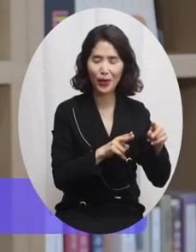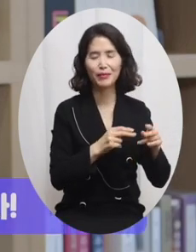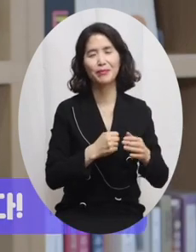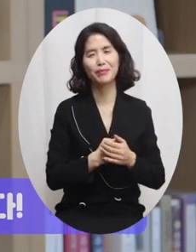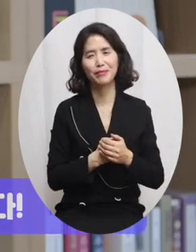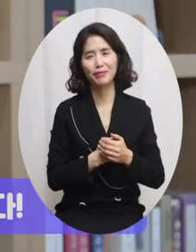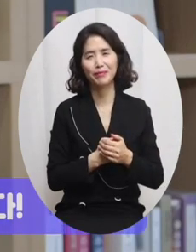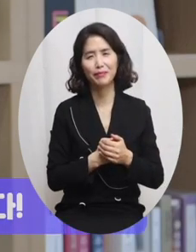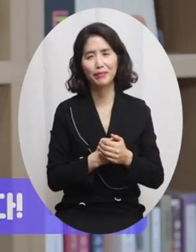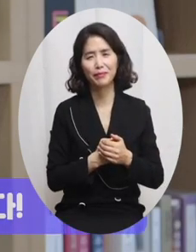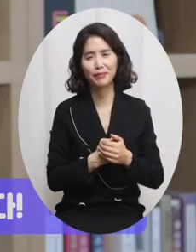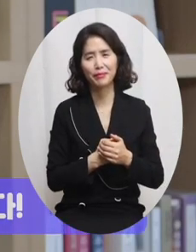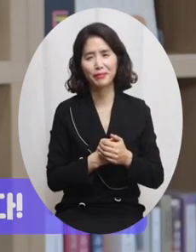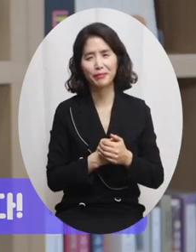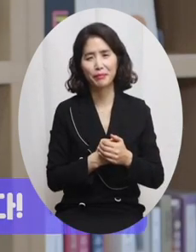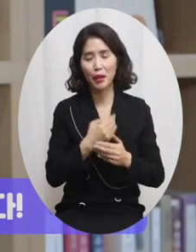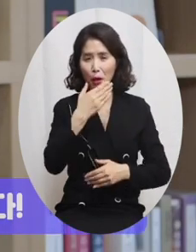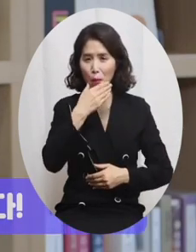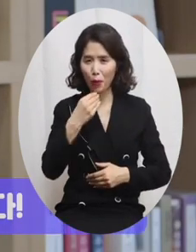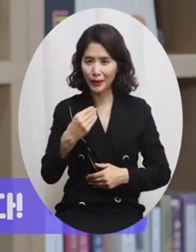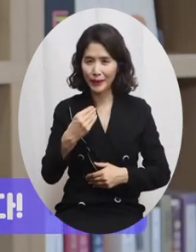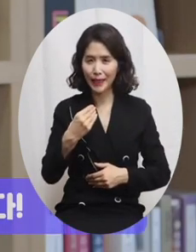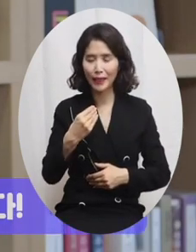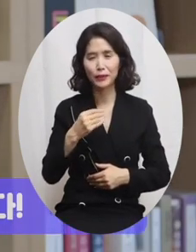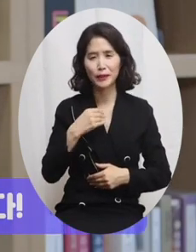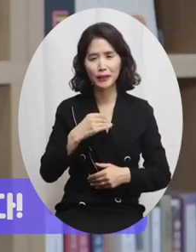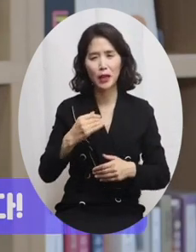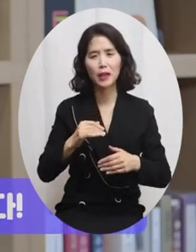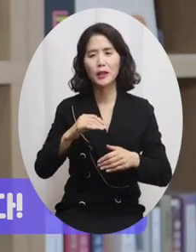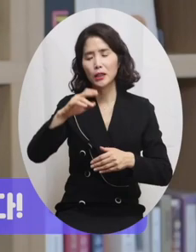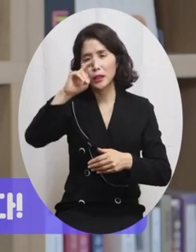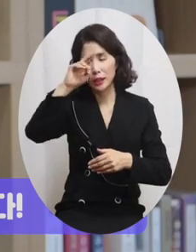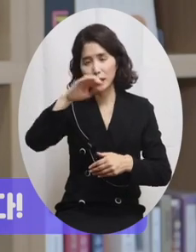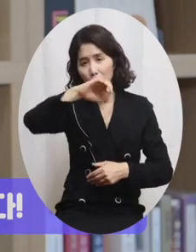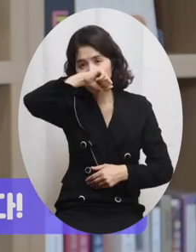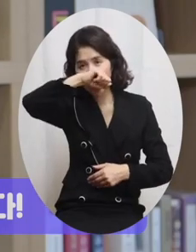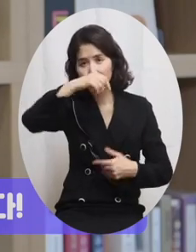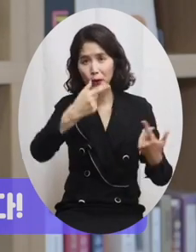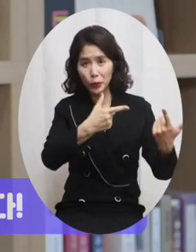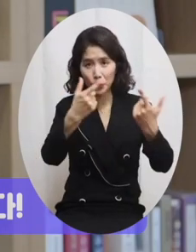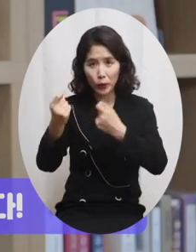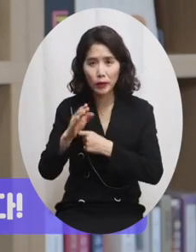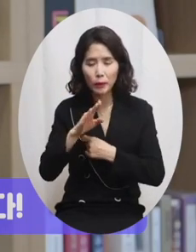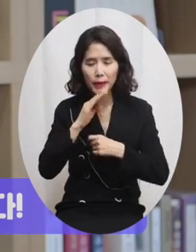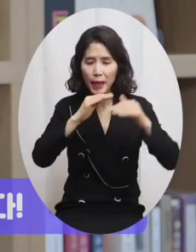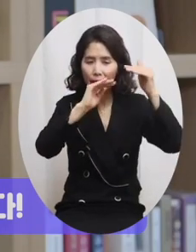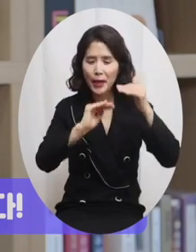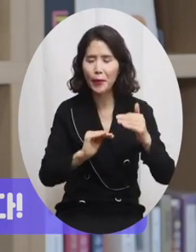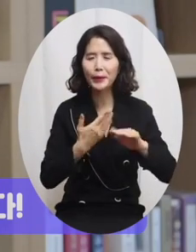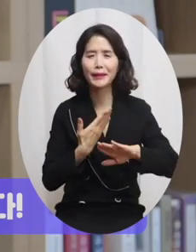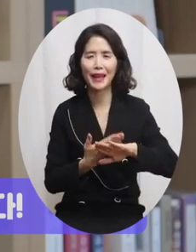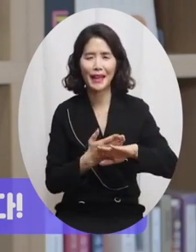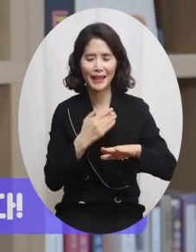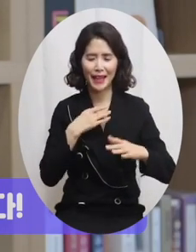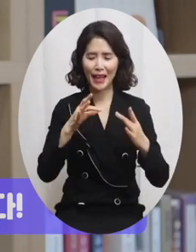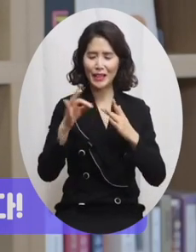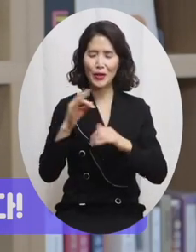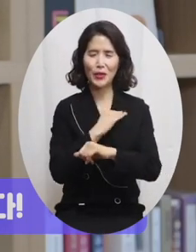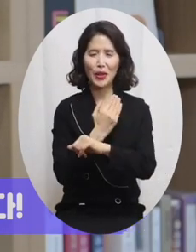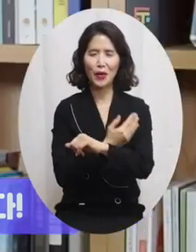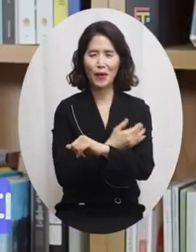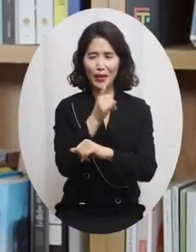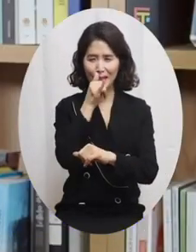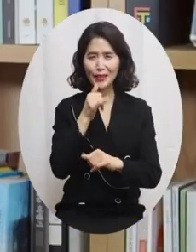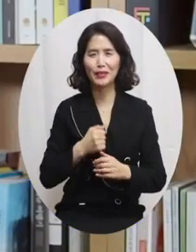가게나 그렇게 해서 그 복지도 단순하게 금액으로는 똑같을지 몰라 내용을 통해서 달라질 수 있다. 이런 것들 저희가